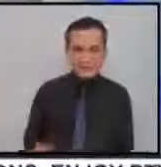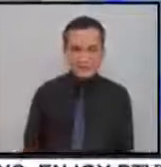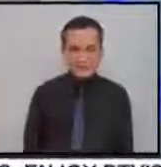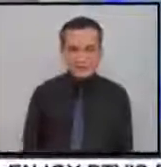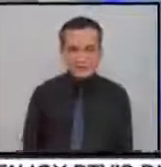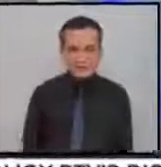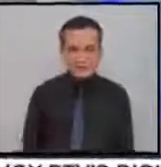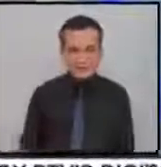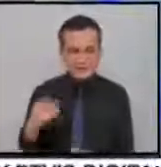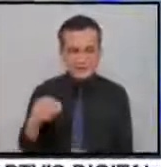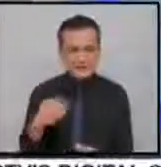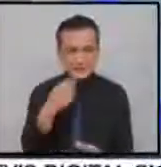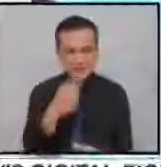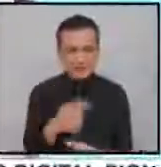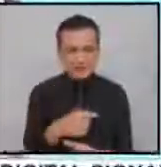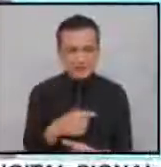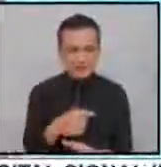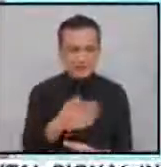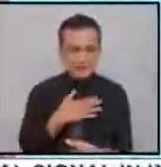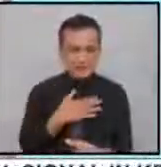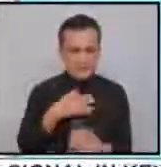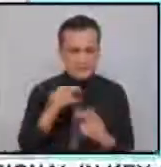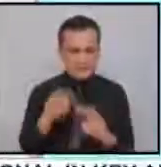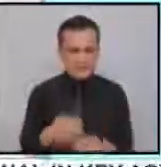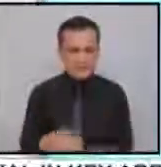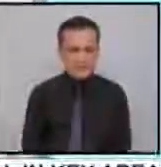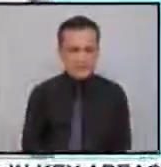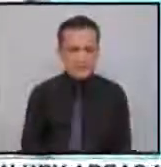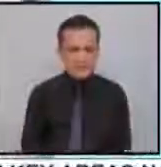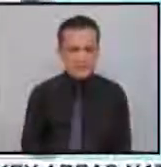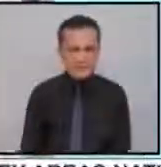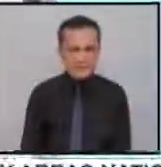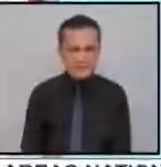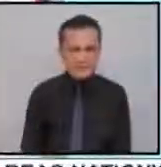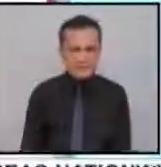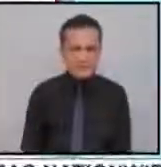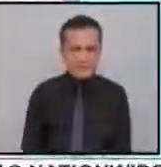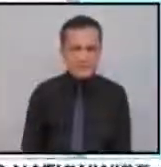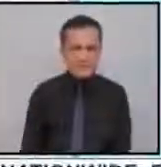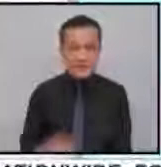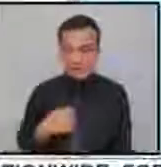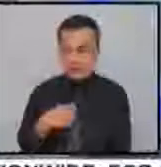Eto, okay na yung akin. Ganda, pwede na. Uy, subukan nyo yan, ha? Pwedeng sumunod scratch. Ako sa steps. Sa inyong mga